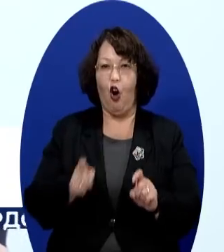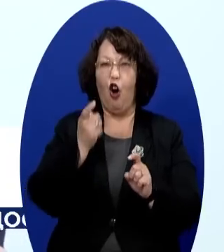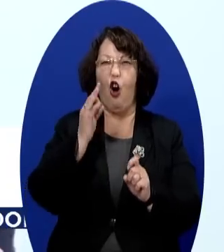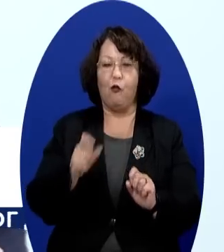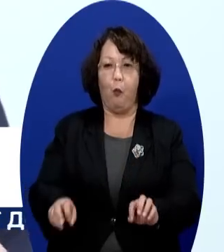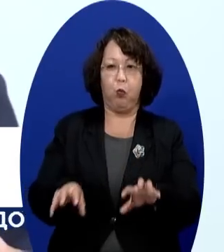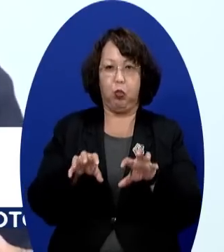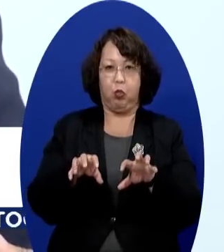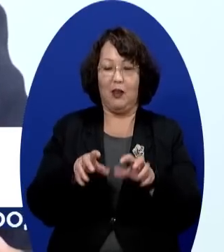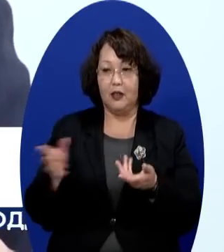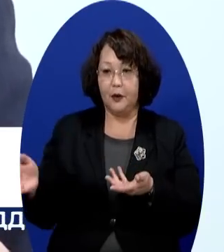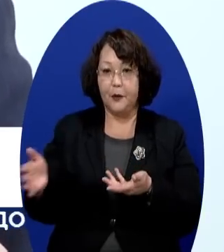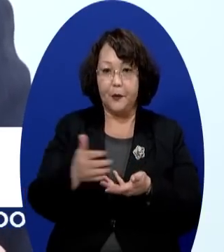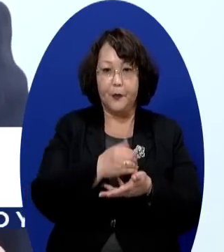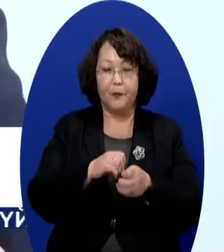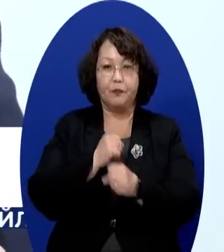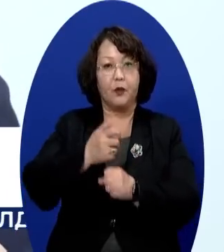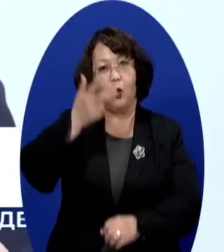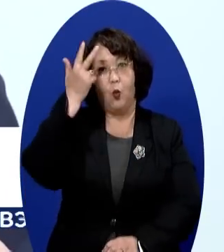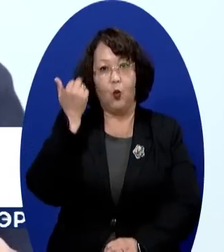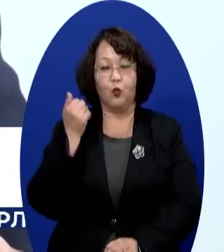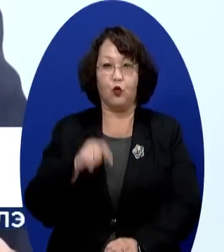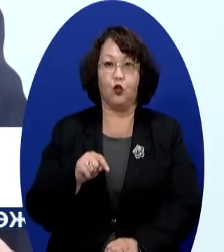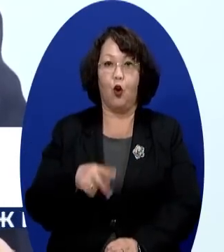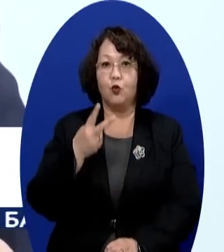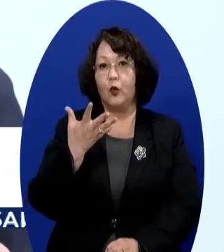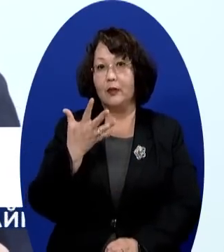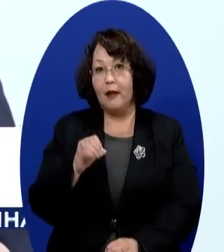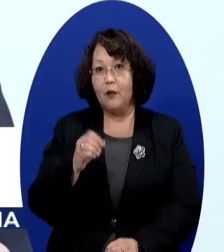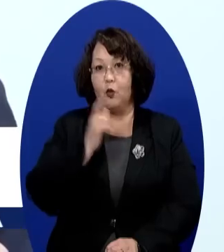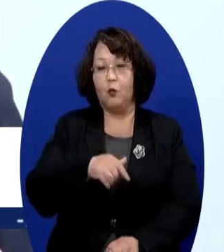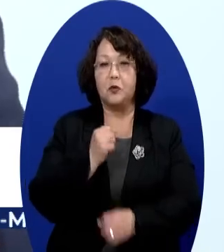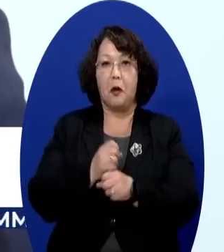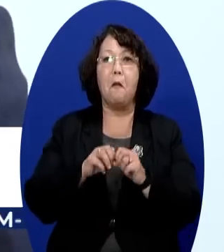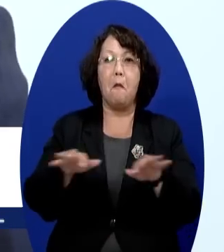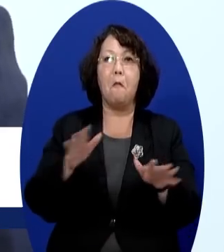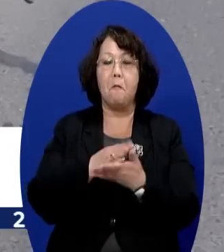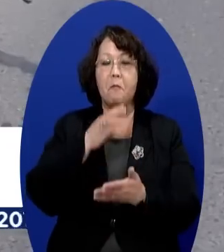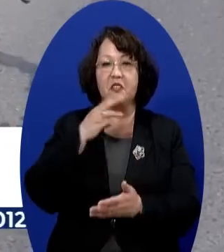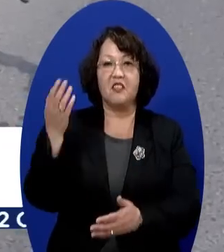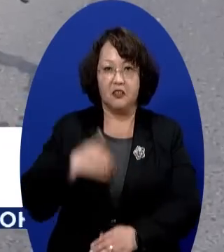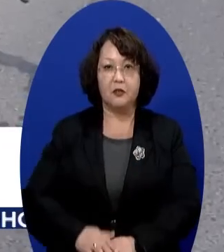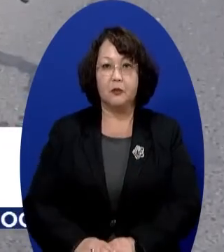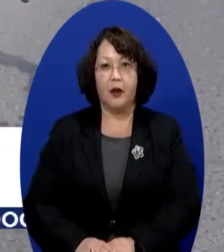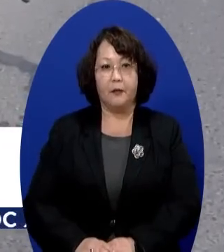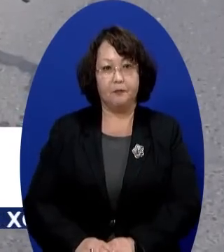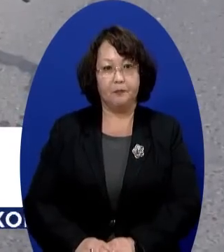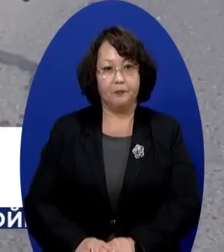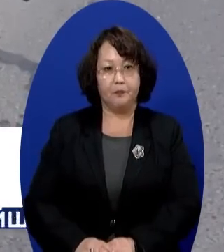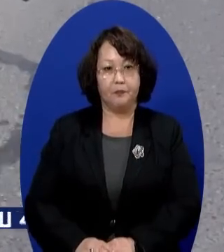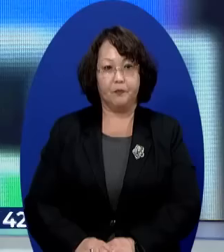байгаа нийтдээ ингээд 3 хоногийн турш тэнд 250 орчим хүн бол ажиллаж байгаа гэсэн юм мэдээлэл өгч.